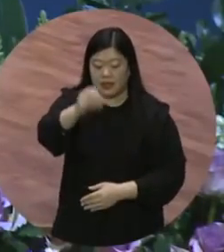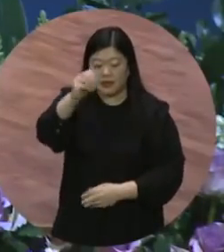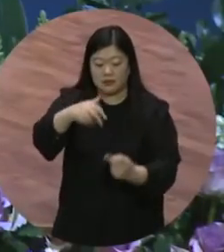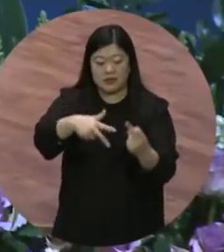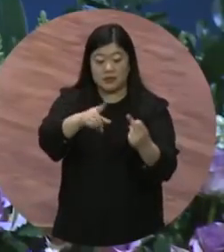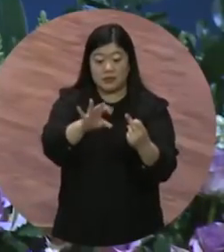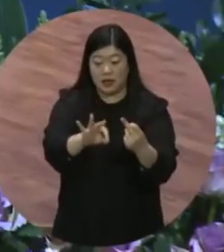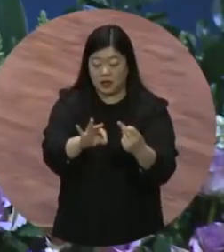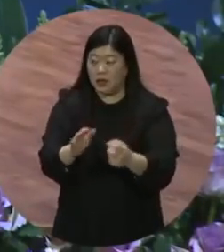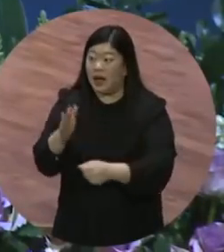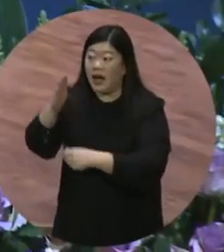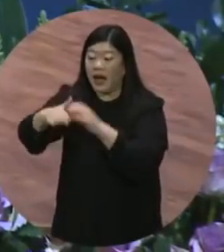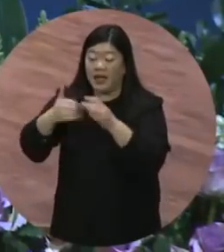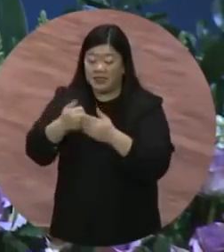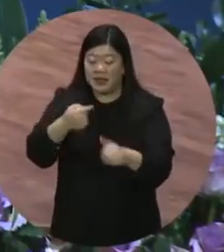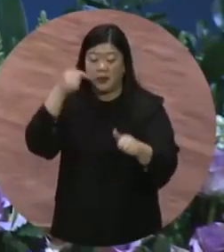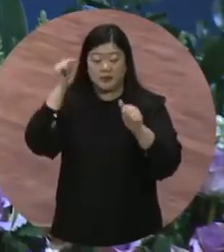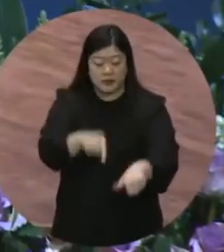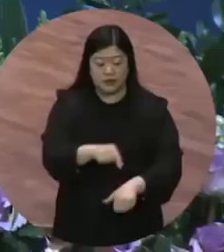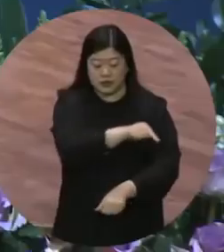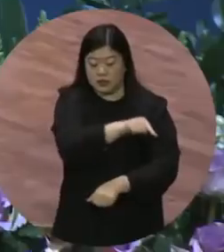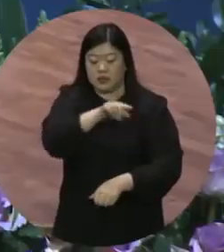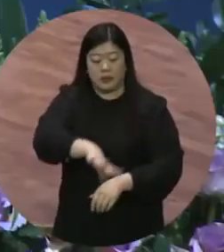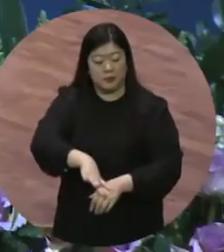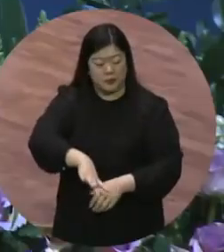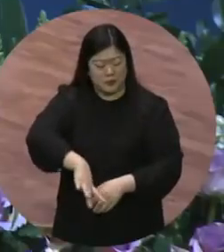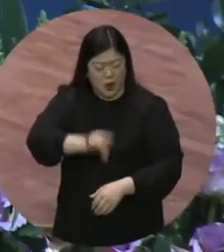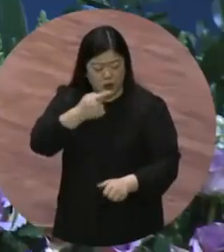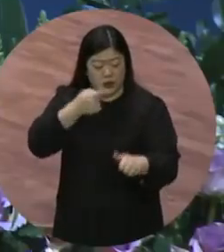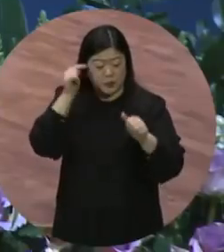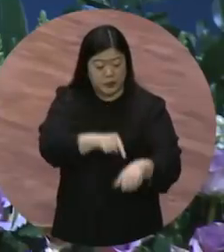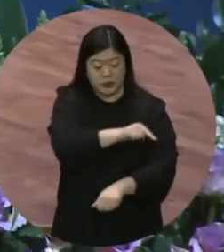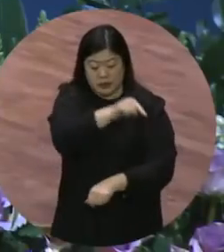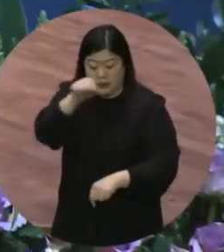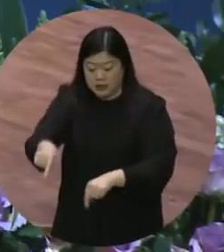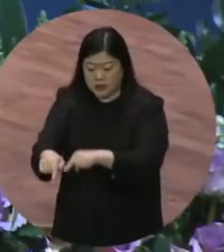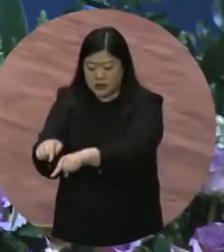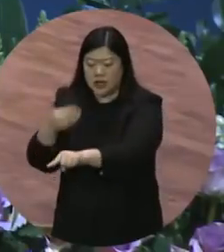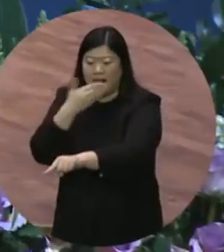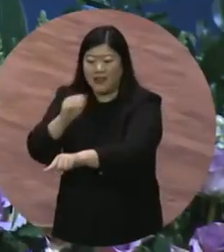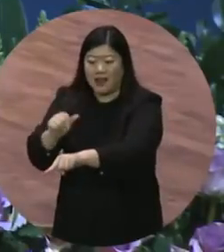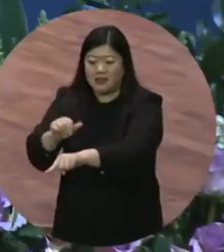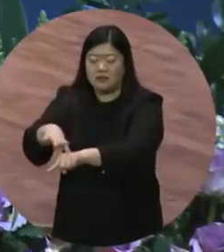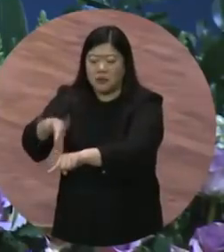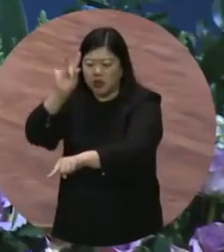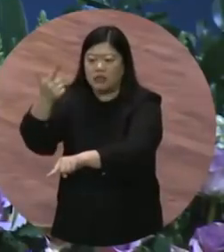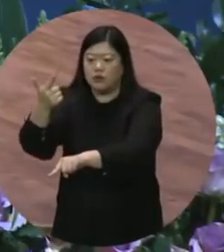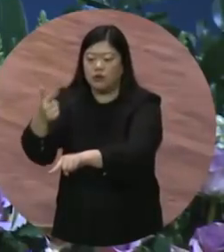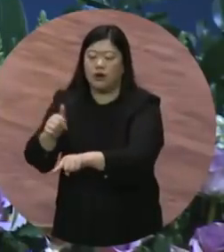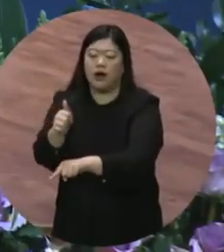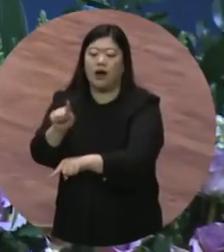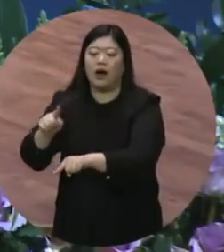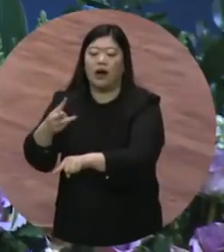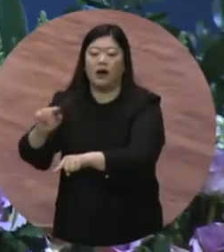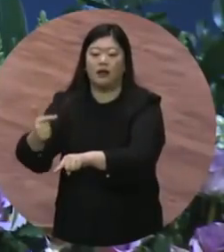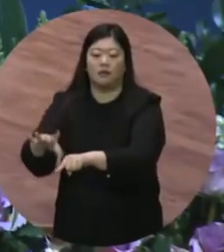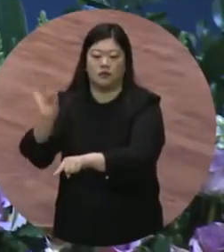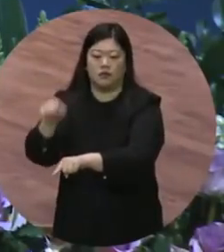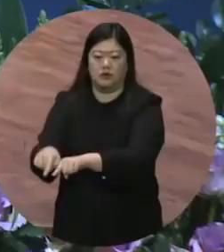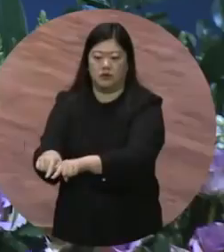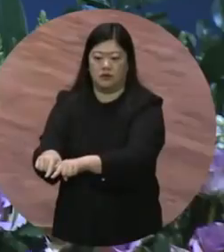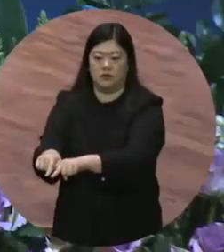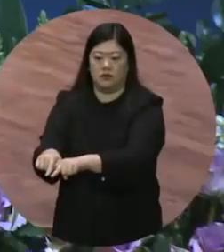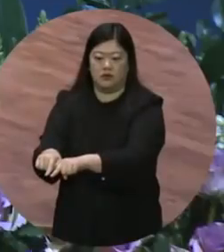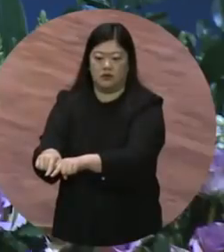장소는 가나안 땅이 아니라 하란이에요. 하나님이 지시한 땅은 가나안입니다. 갈대와 우르를 떠나 가나안에